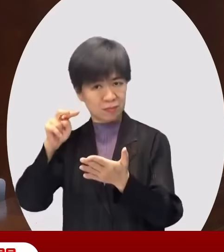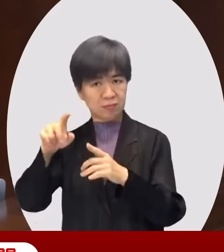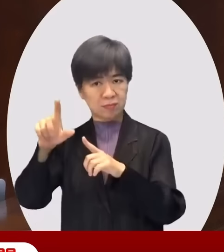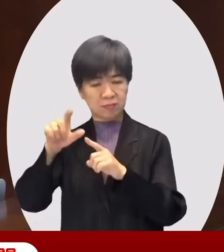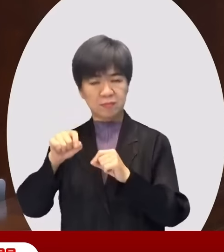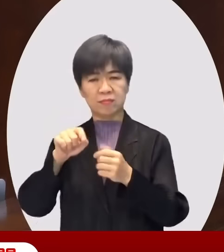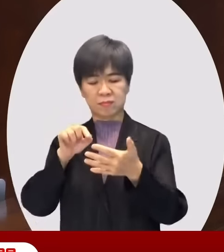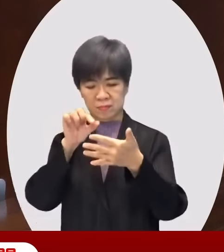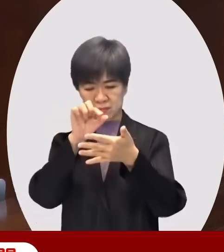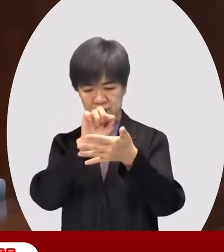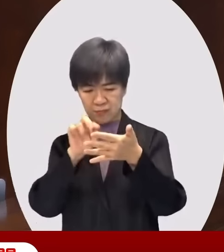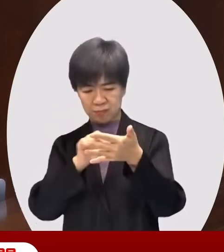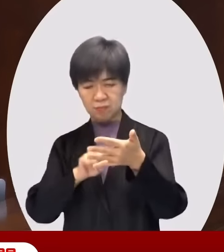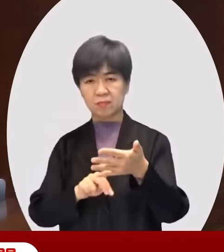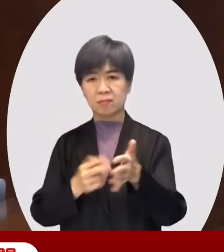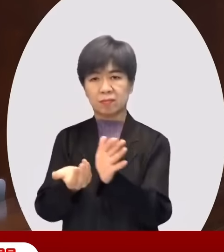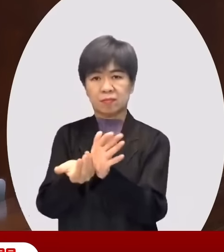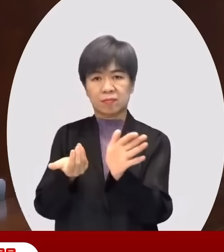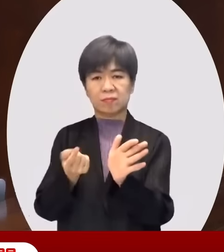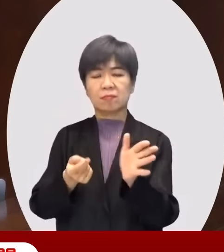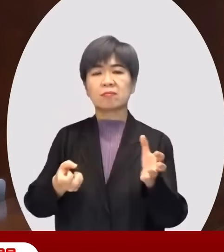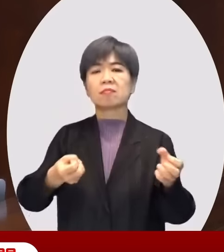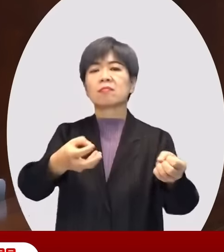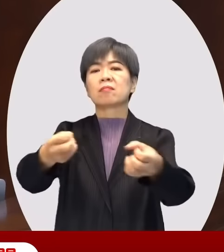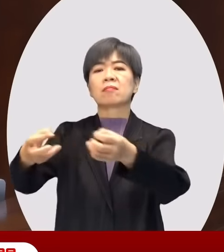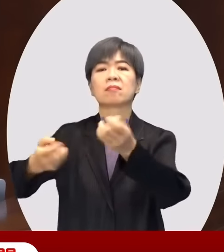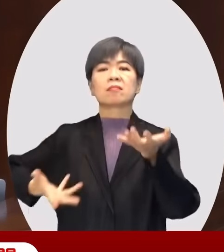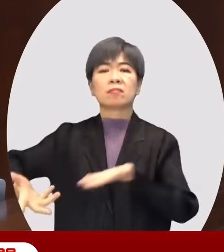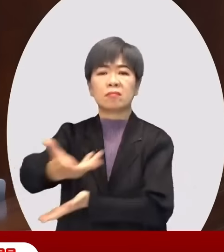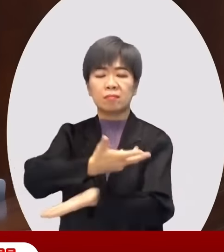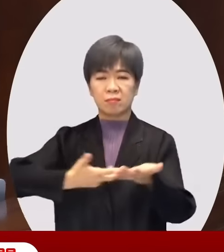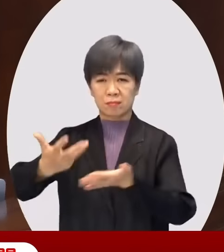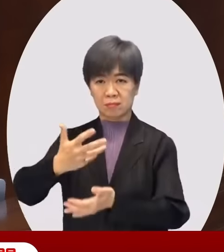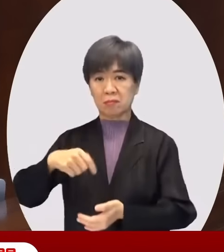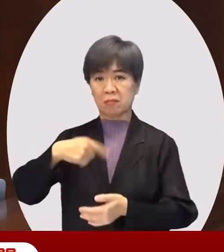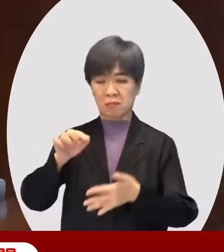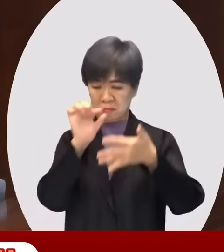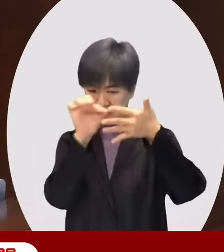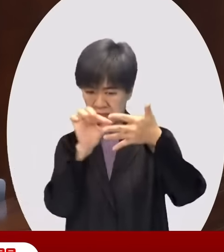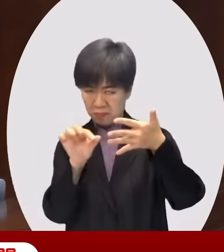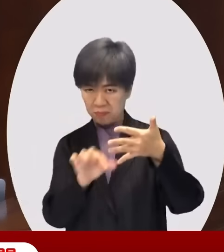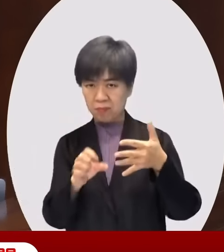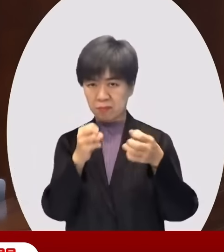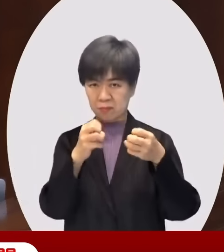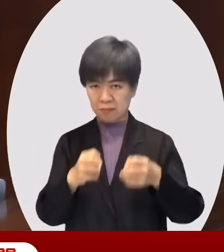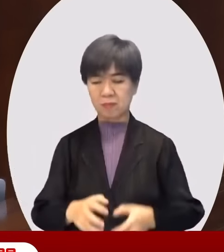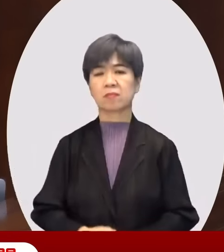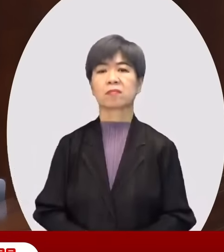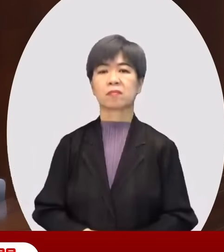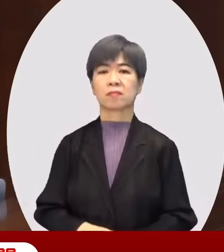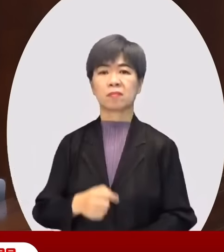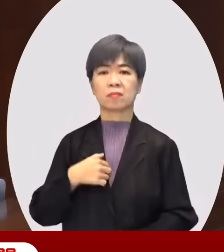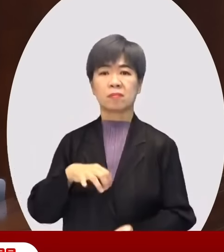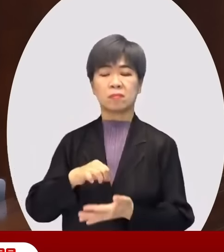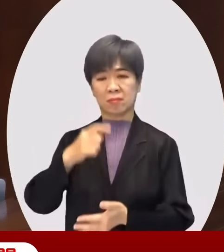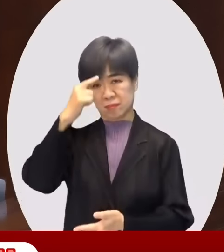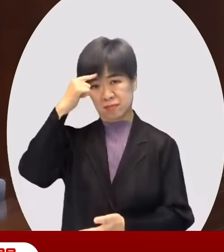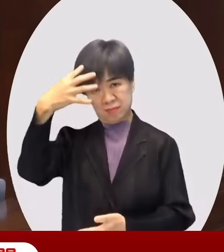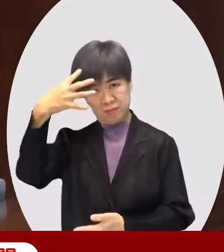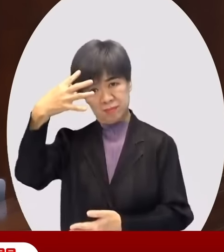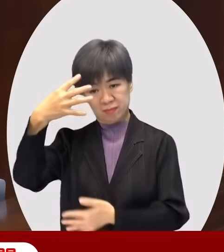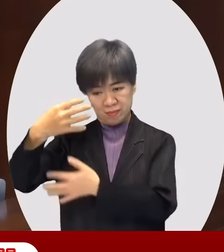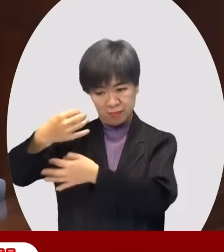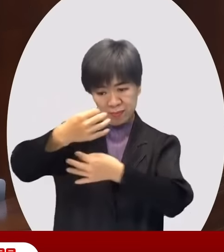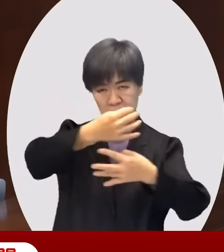案要旨做先做广泛讨论，接下来要再做逐条讨论，在我刚列的那四天的院